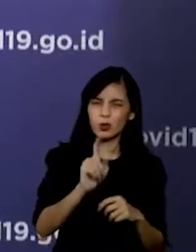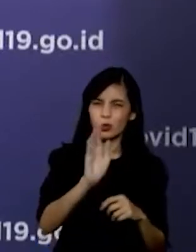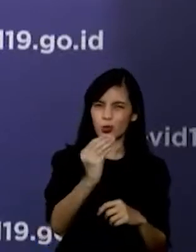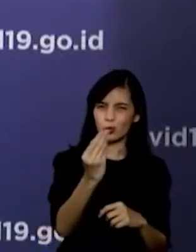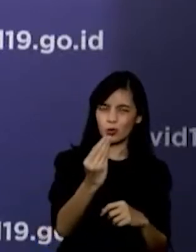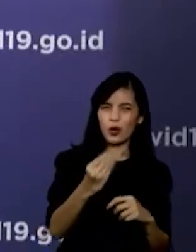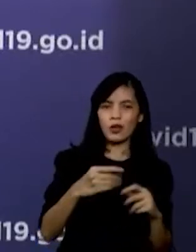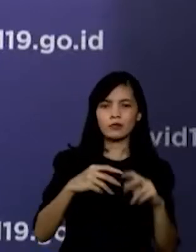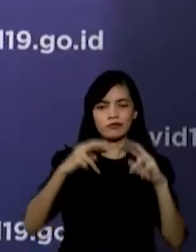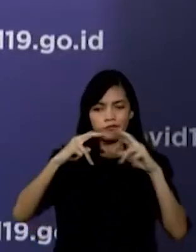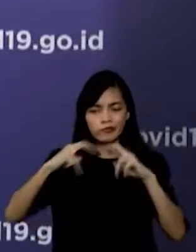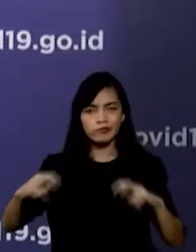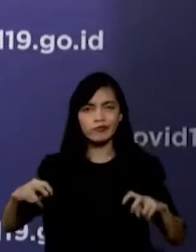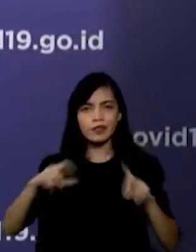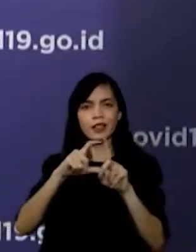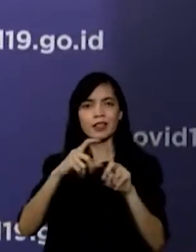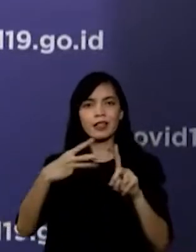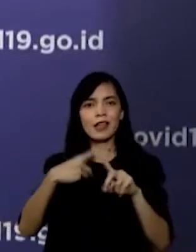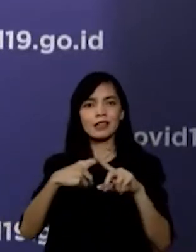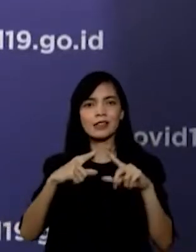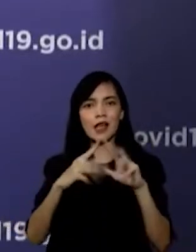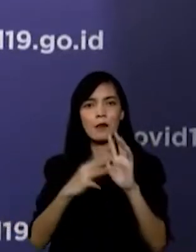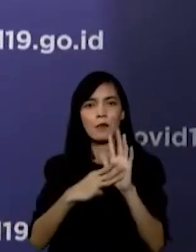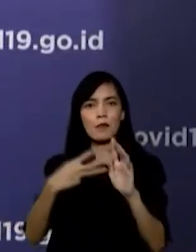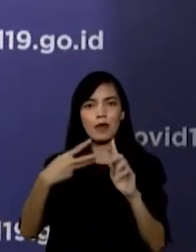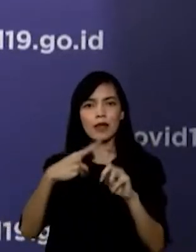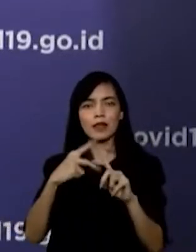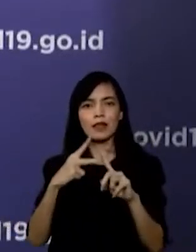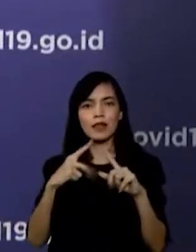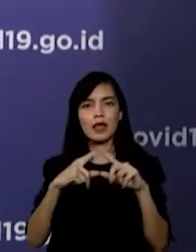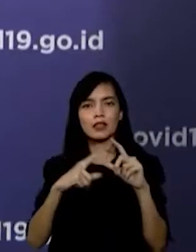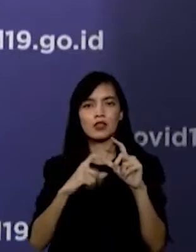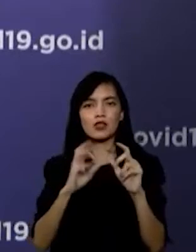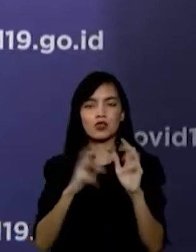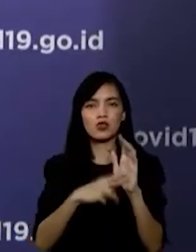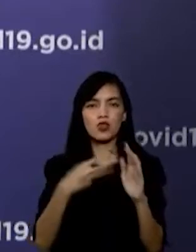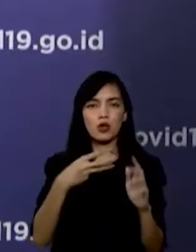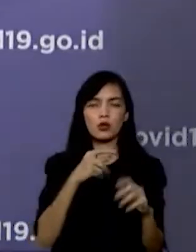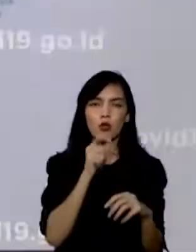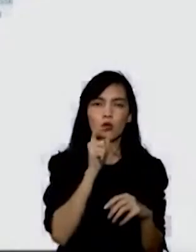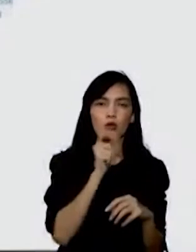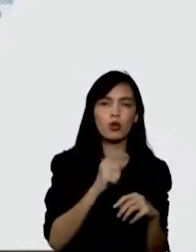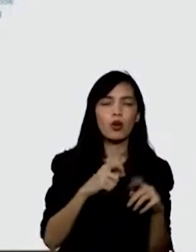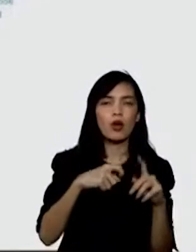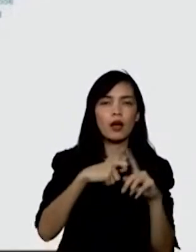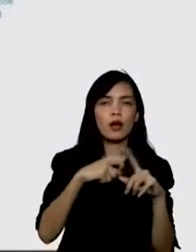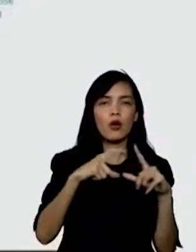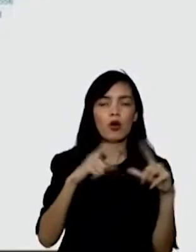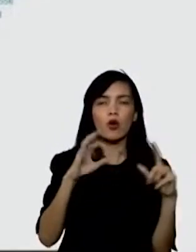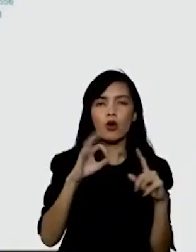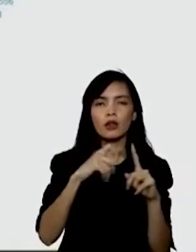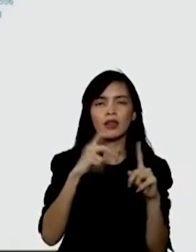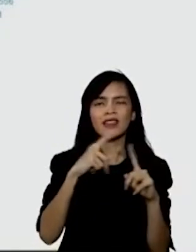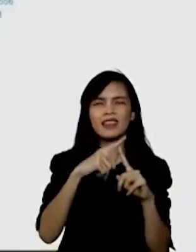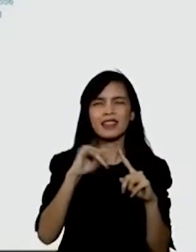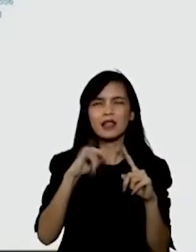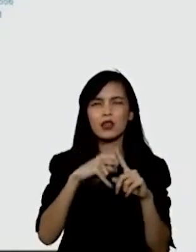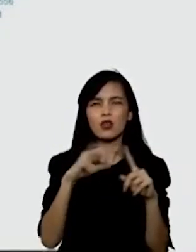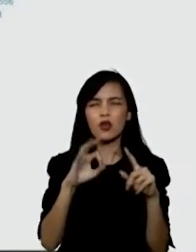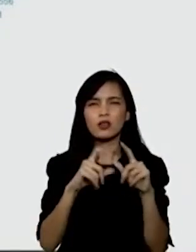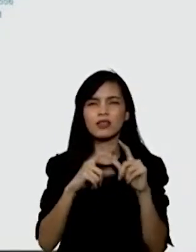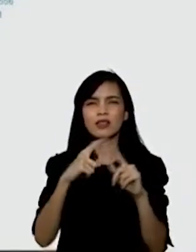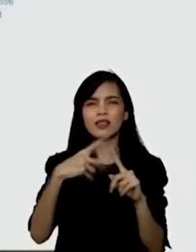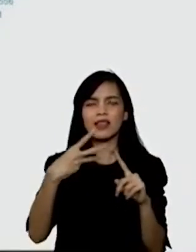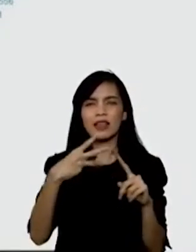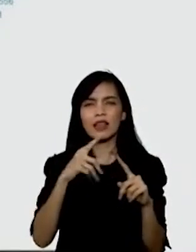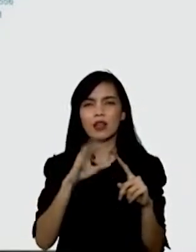obat dexamethasone ini merupakan obat golongan kortikosteroid. Dexamethasone bekerja dengan cara